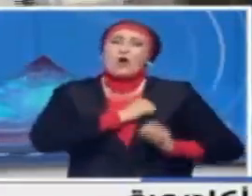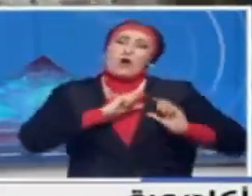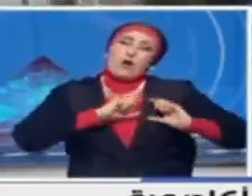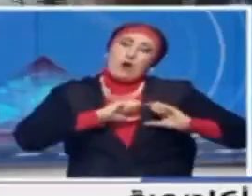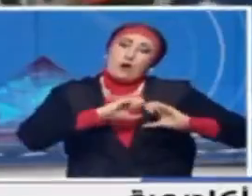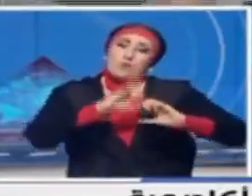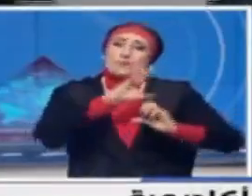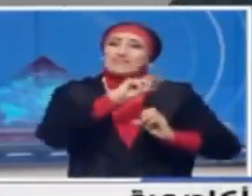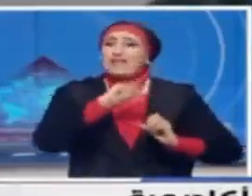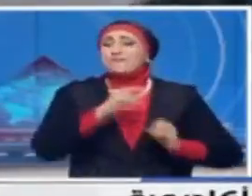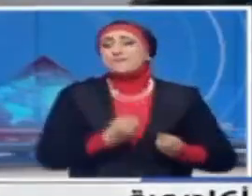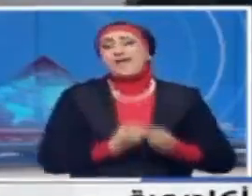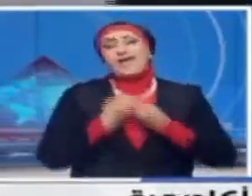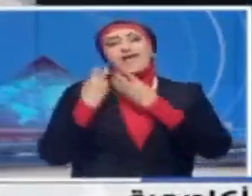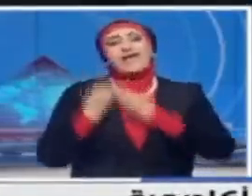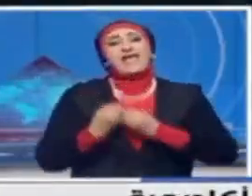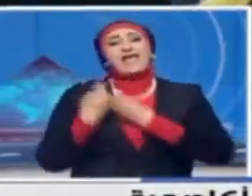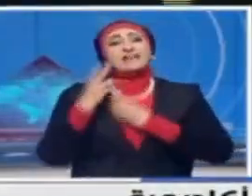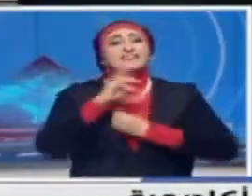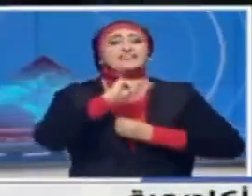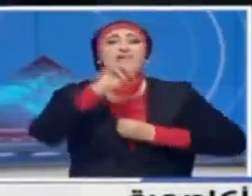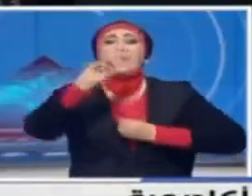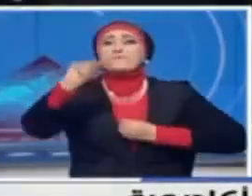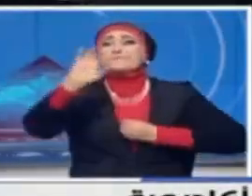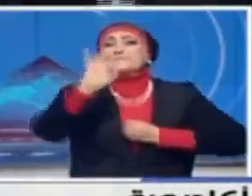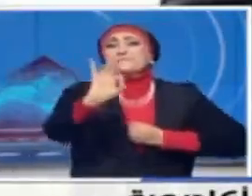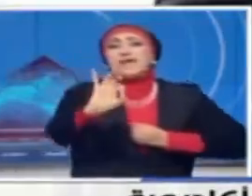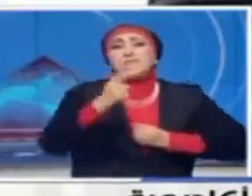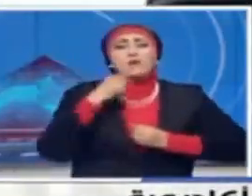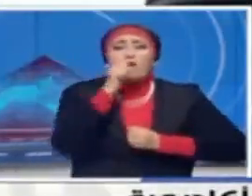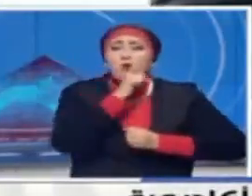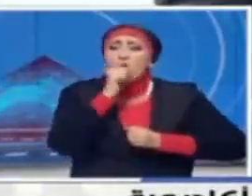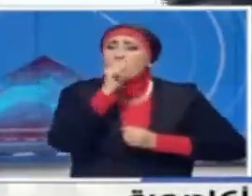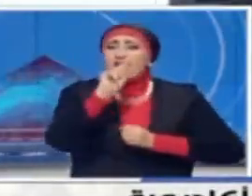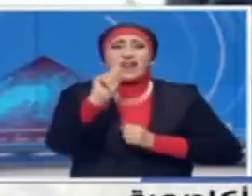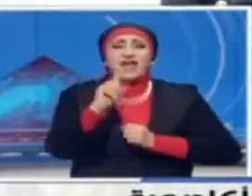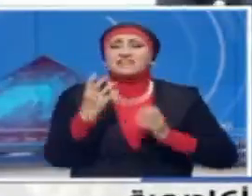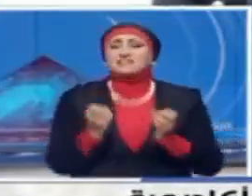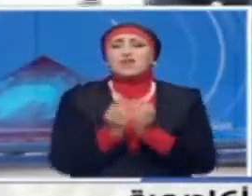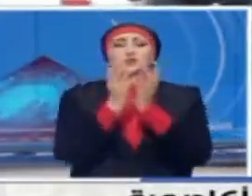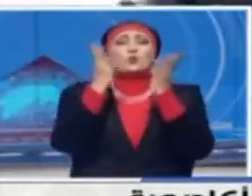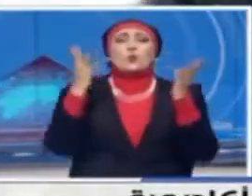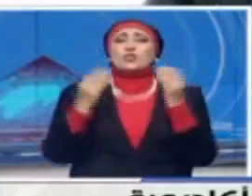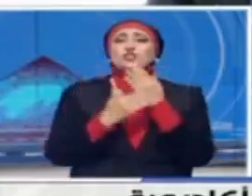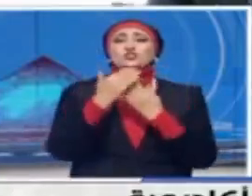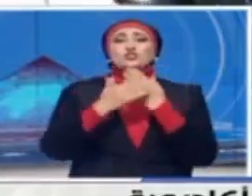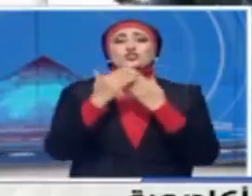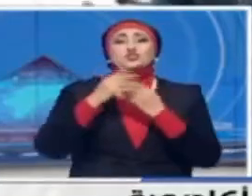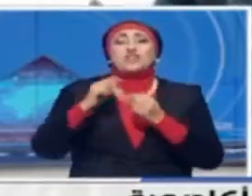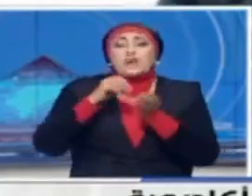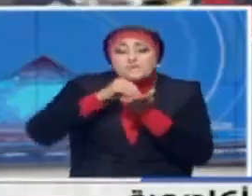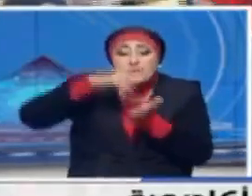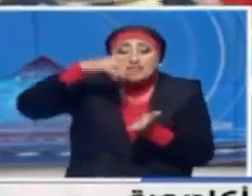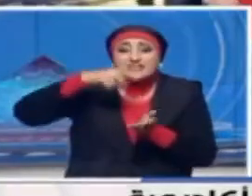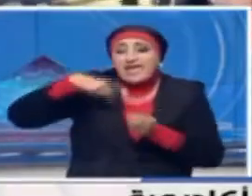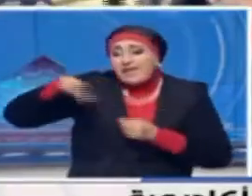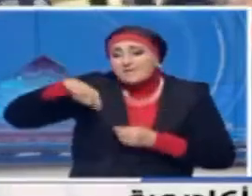تبقى جنة، مش بس غين وده نور جديد بدايته بينا.